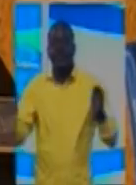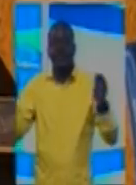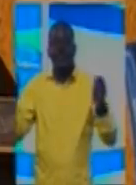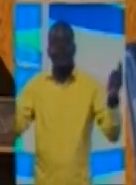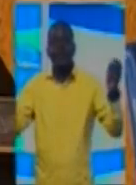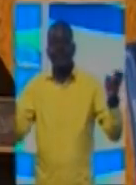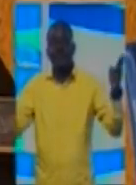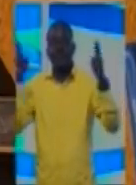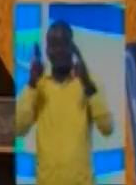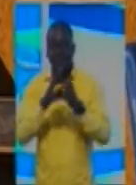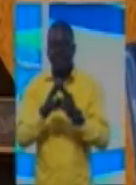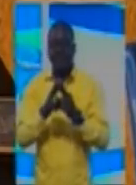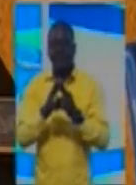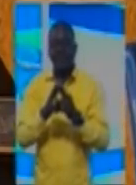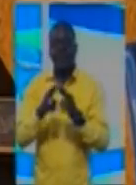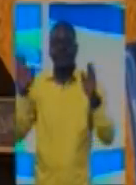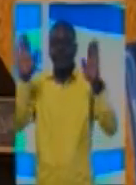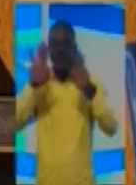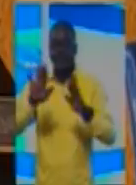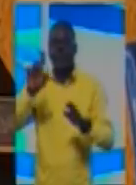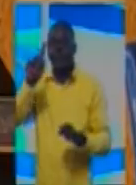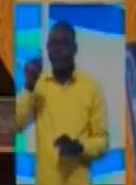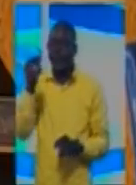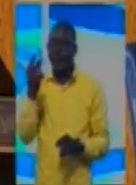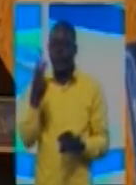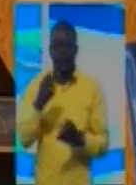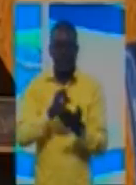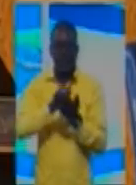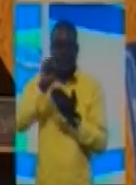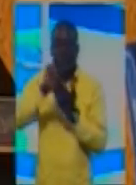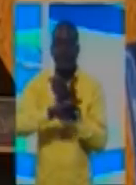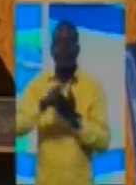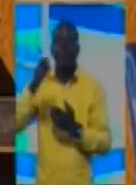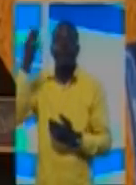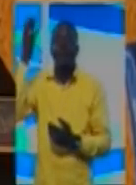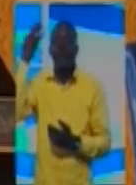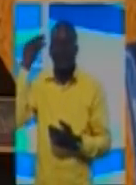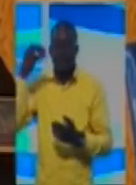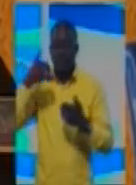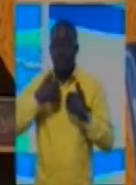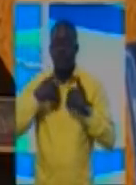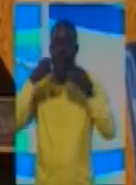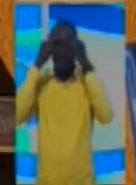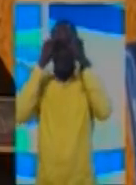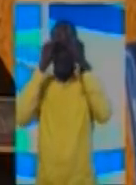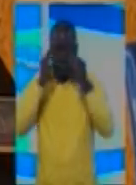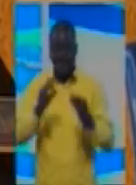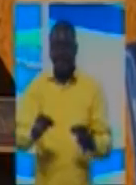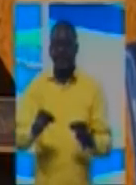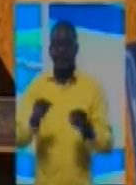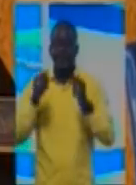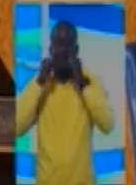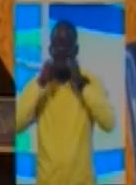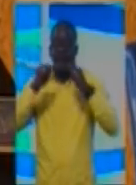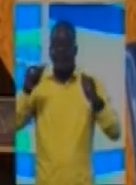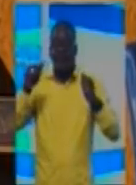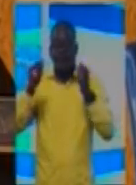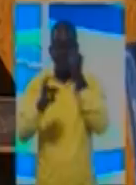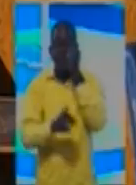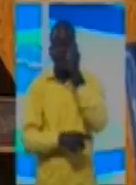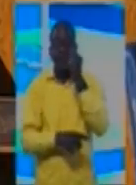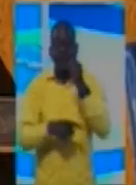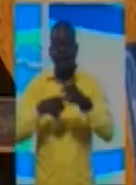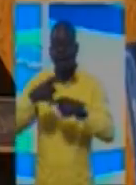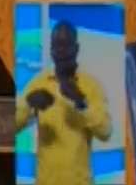congrès extraordinaire le dimanche 22 septembre passé, ont décidé de prononcer des sanctions allant